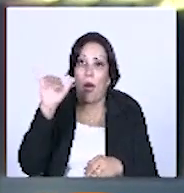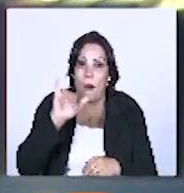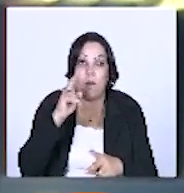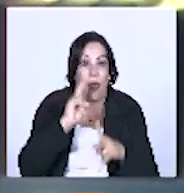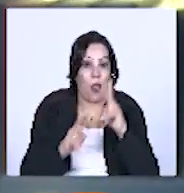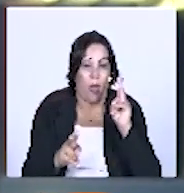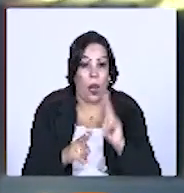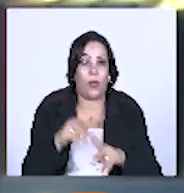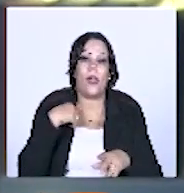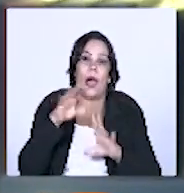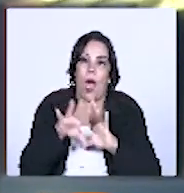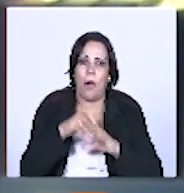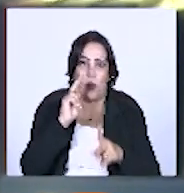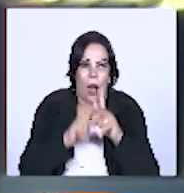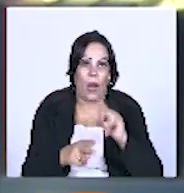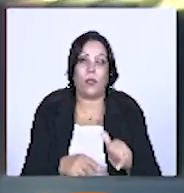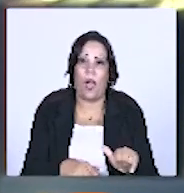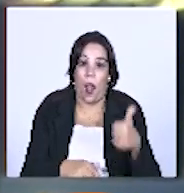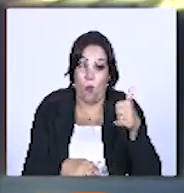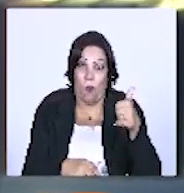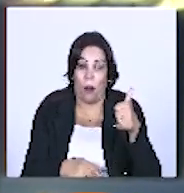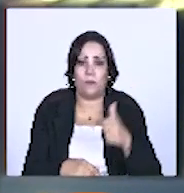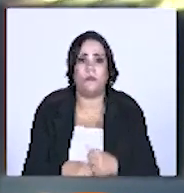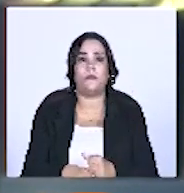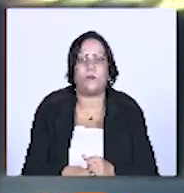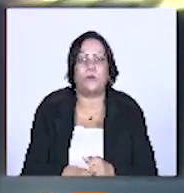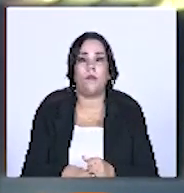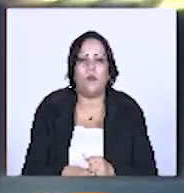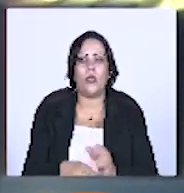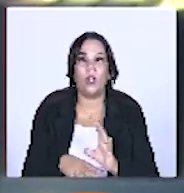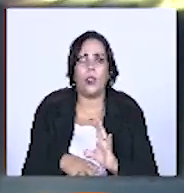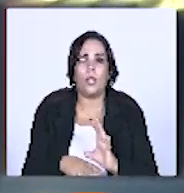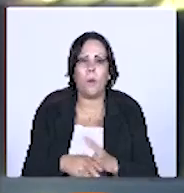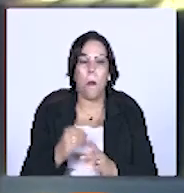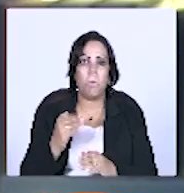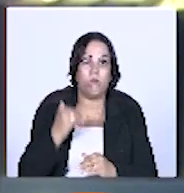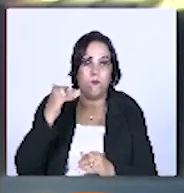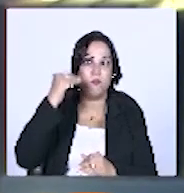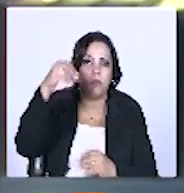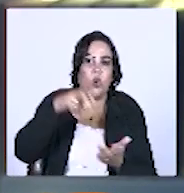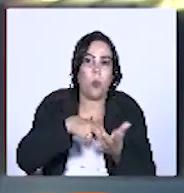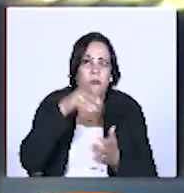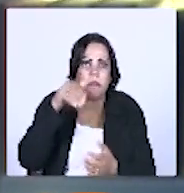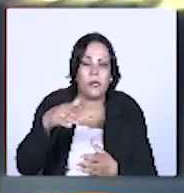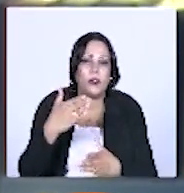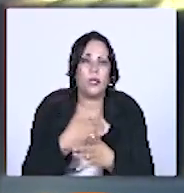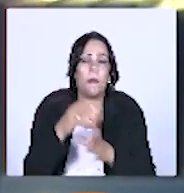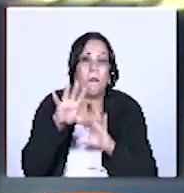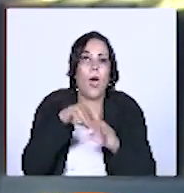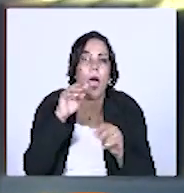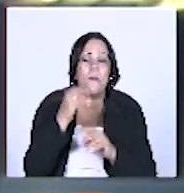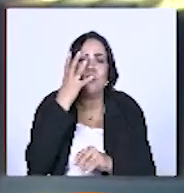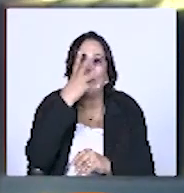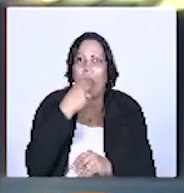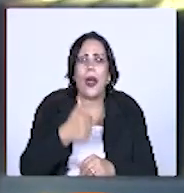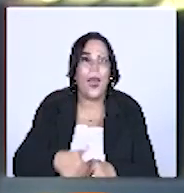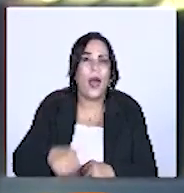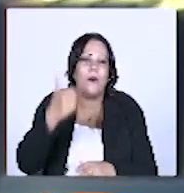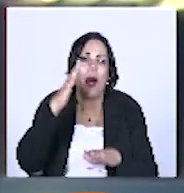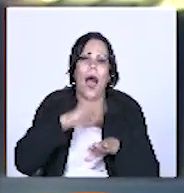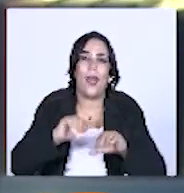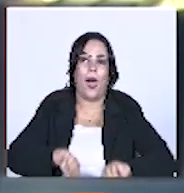بالاشياء هتعمل حاجات ايجابيه ما تبالغ في مخاوفك انتج صوره ايجابيه دايما عن